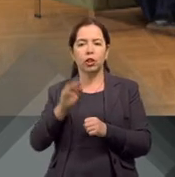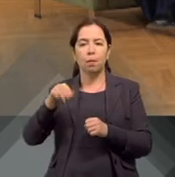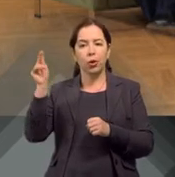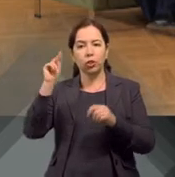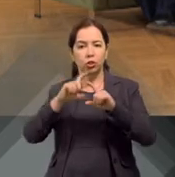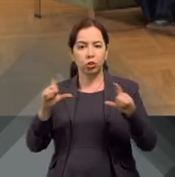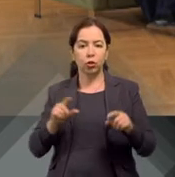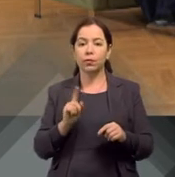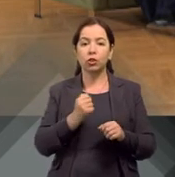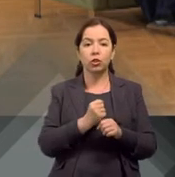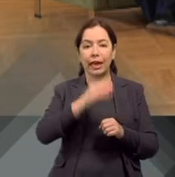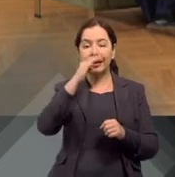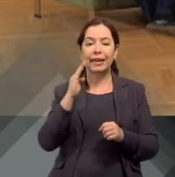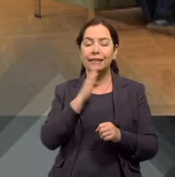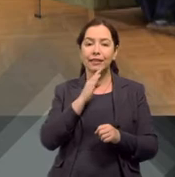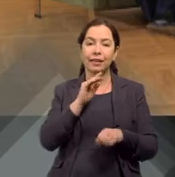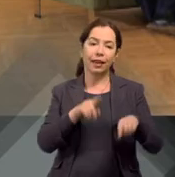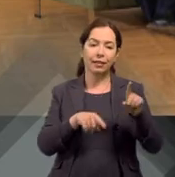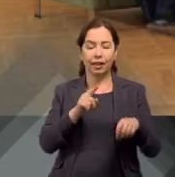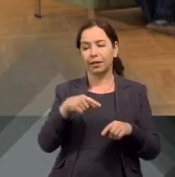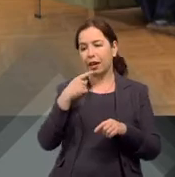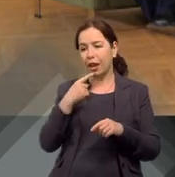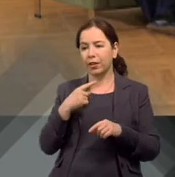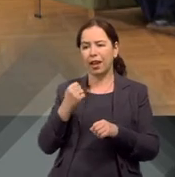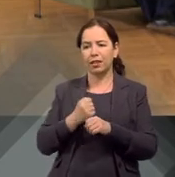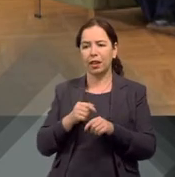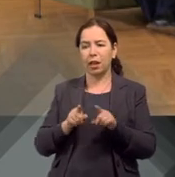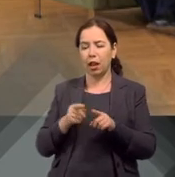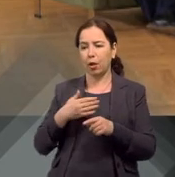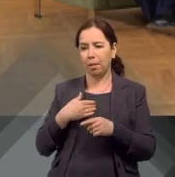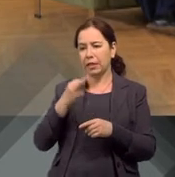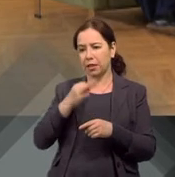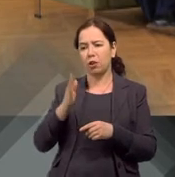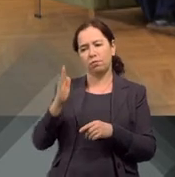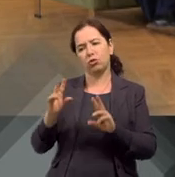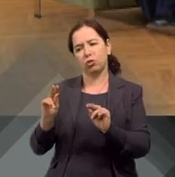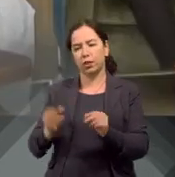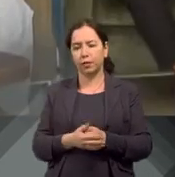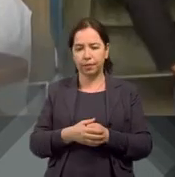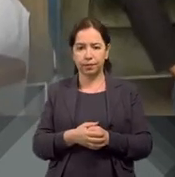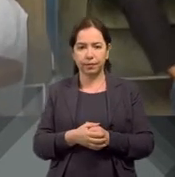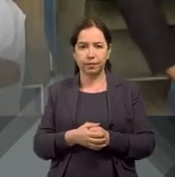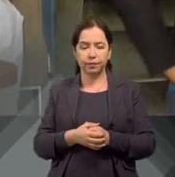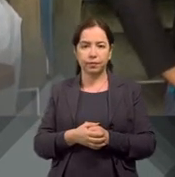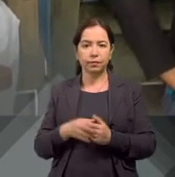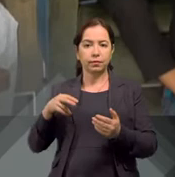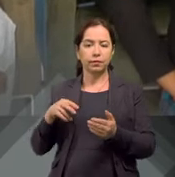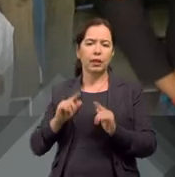Что делают родители? Одни родители тебе говорят, делай, как мы скажем, и будет тебе счастье. Иди